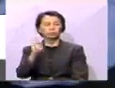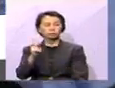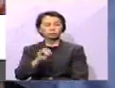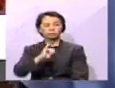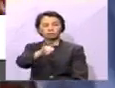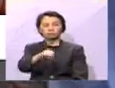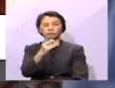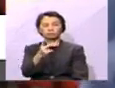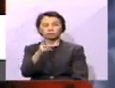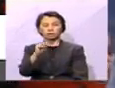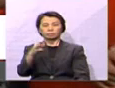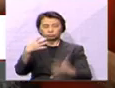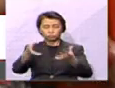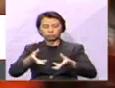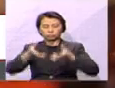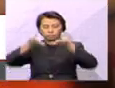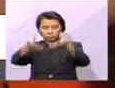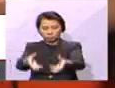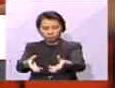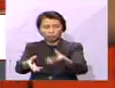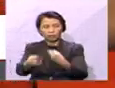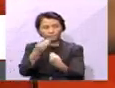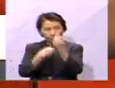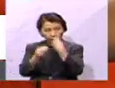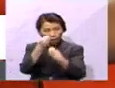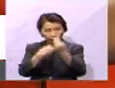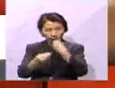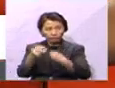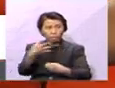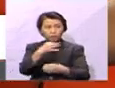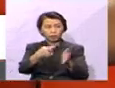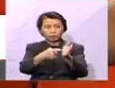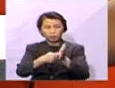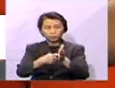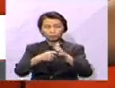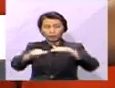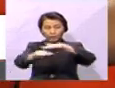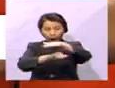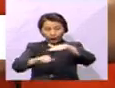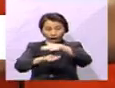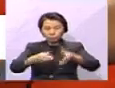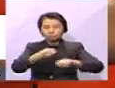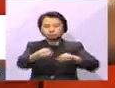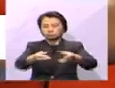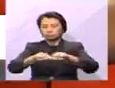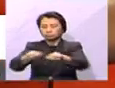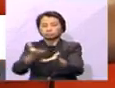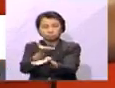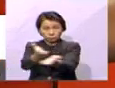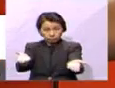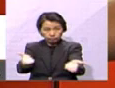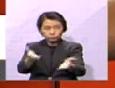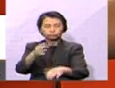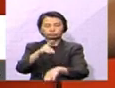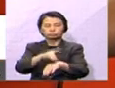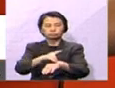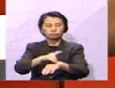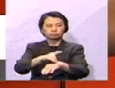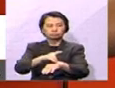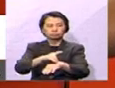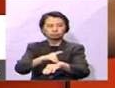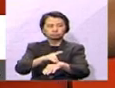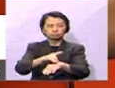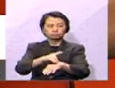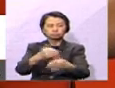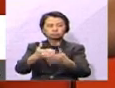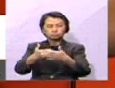telah membekalkan bakalan makanan dan keperluan asas kepada penduduk yang terjejas di